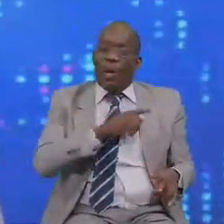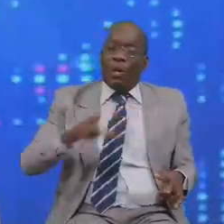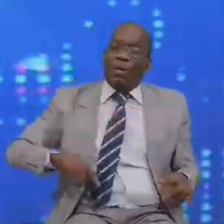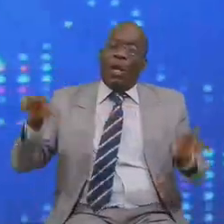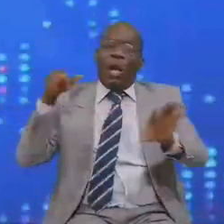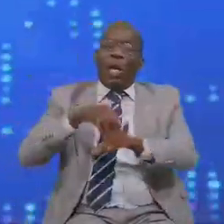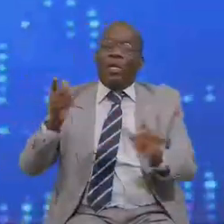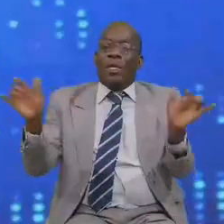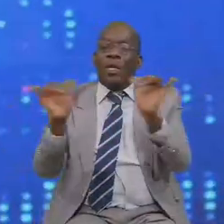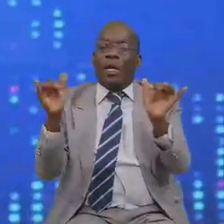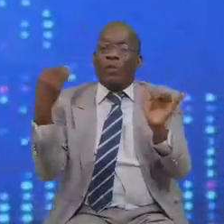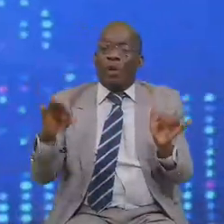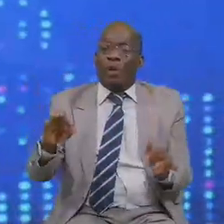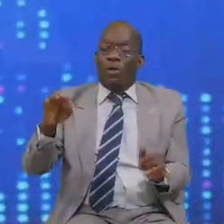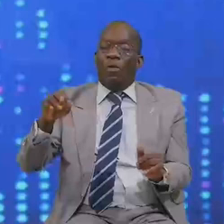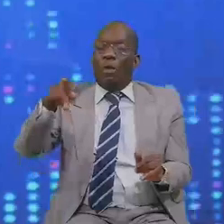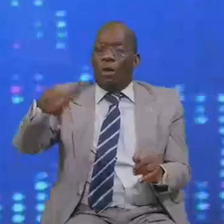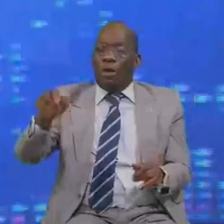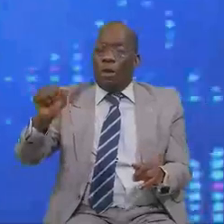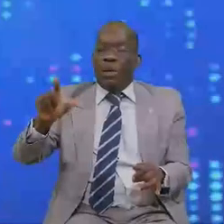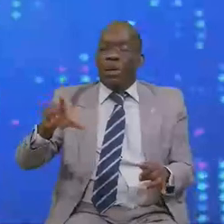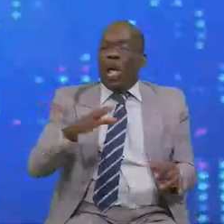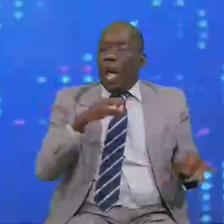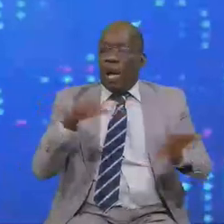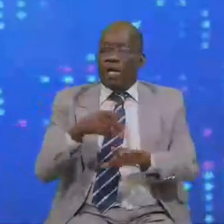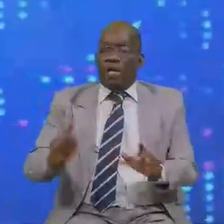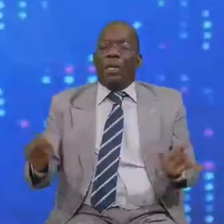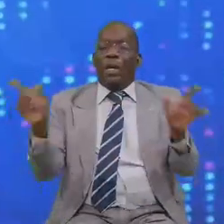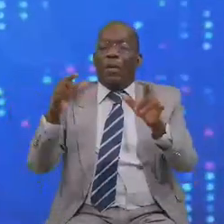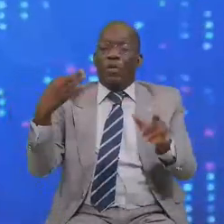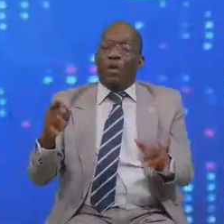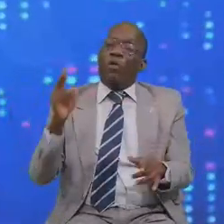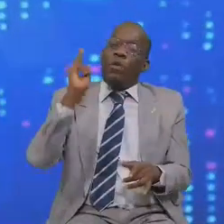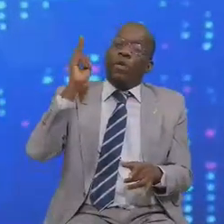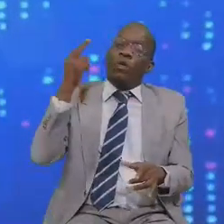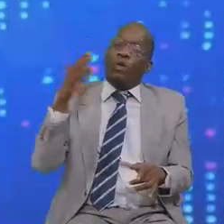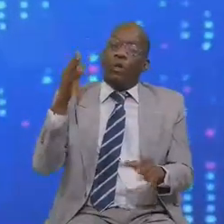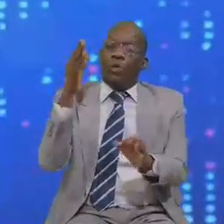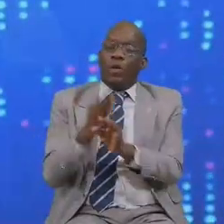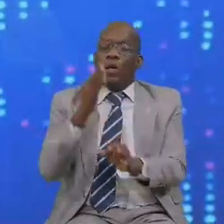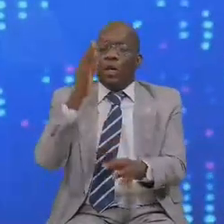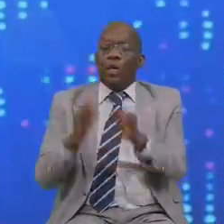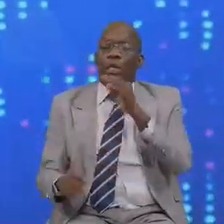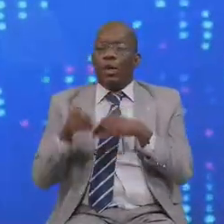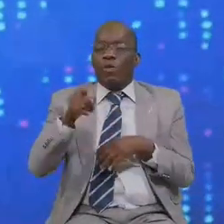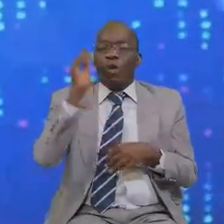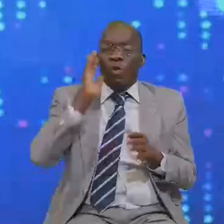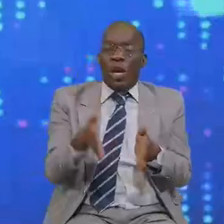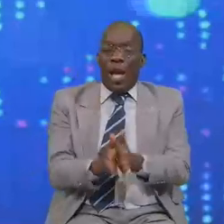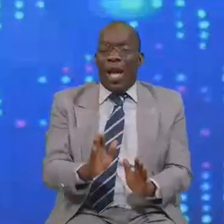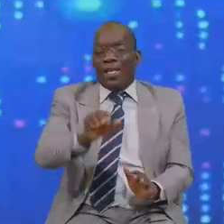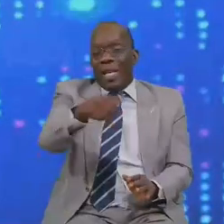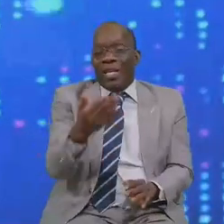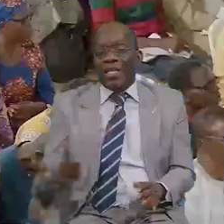niveau de ces héros de la foi. Alors, si vous demandez quelque chose en mon nom,